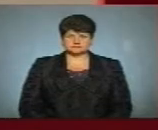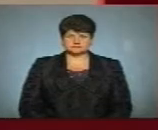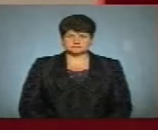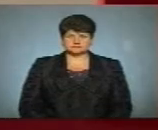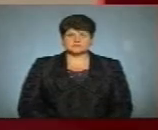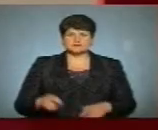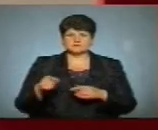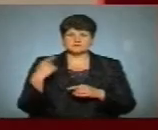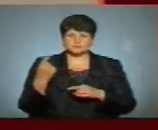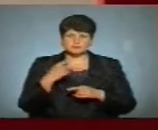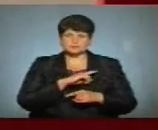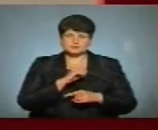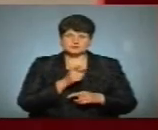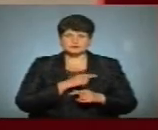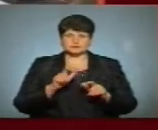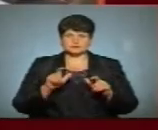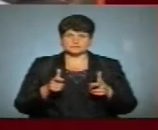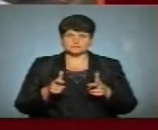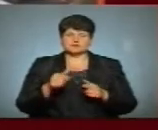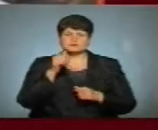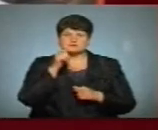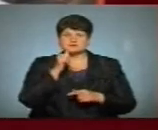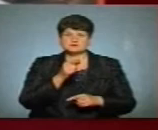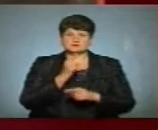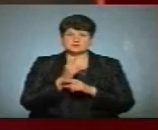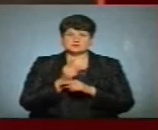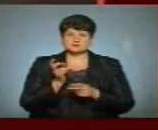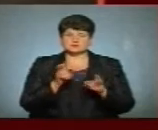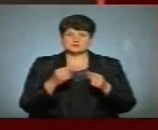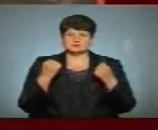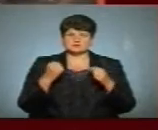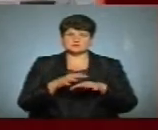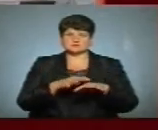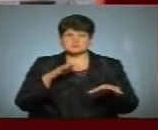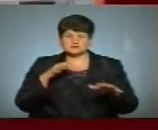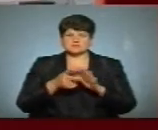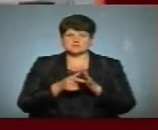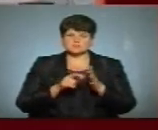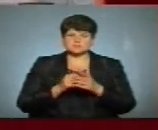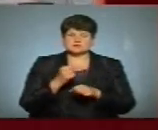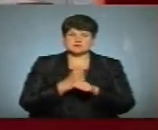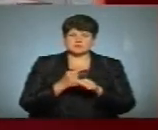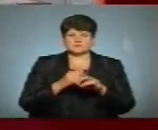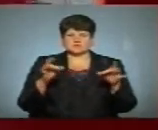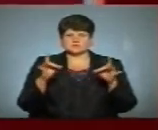На Тернопільщині посилили карантин. Відзавтра заборонено відвідувати спортивні зали та приміщення кафе і